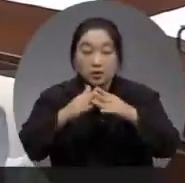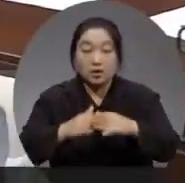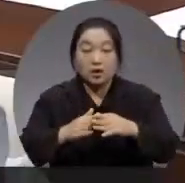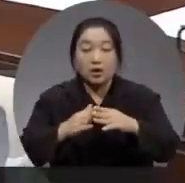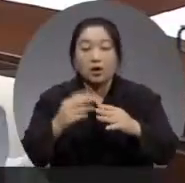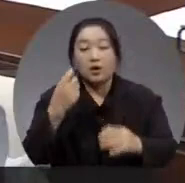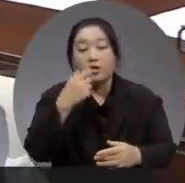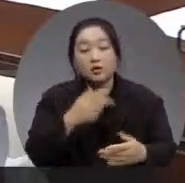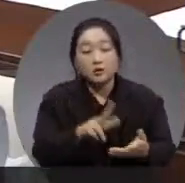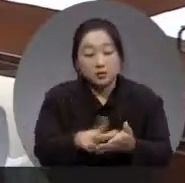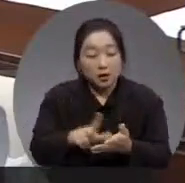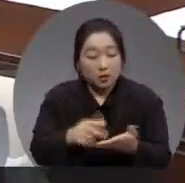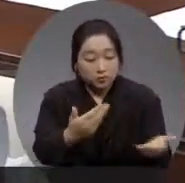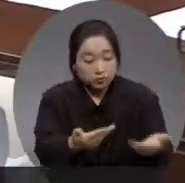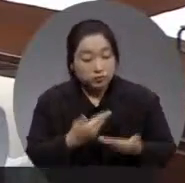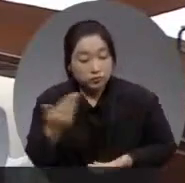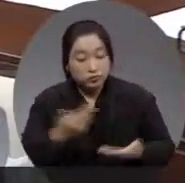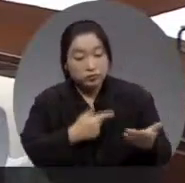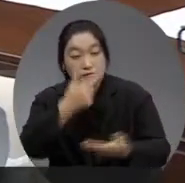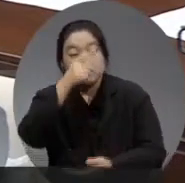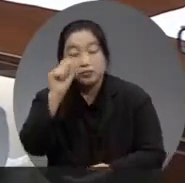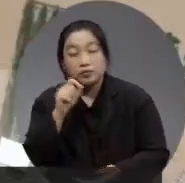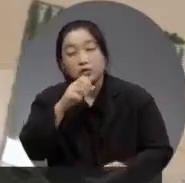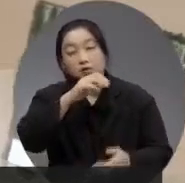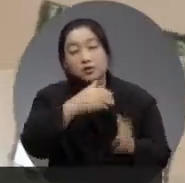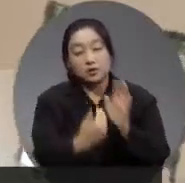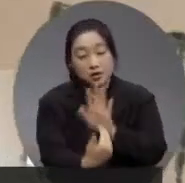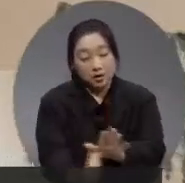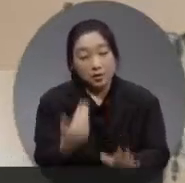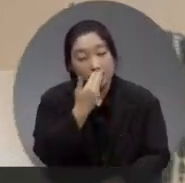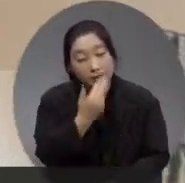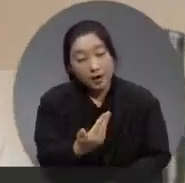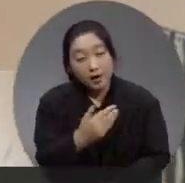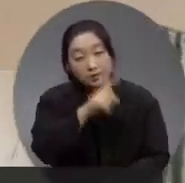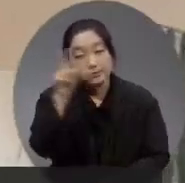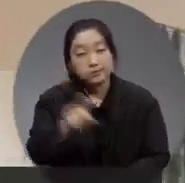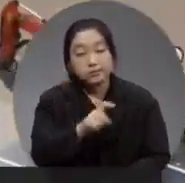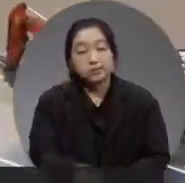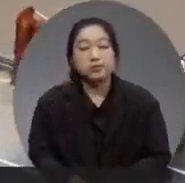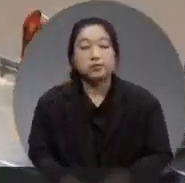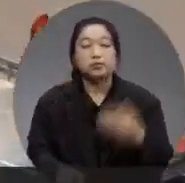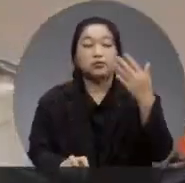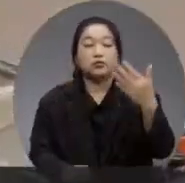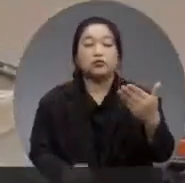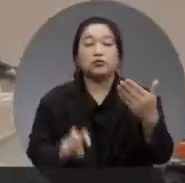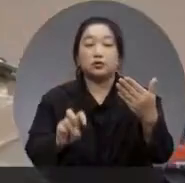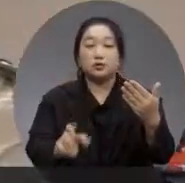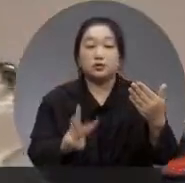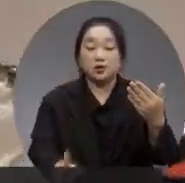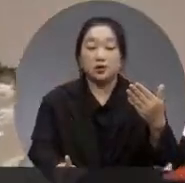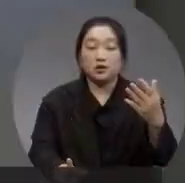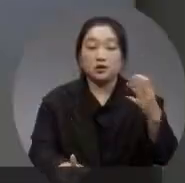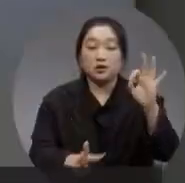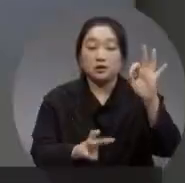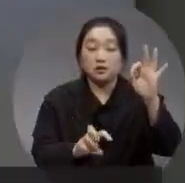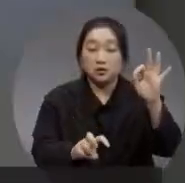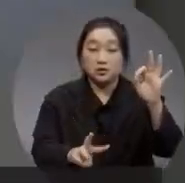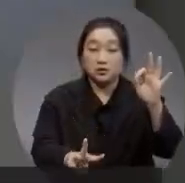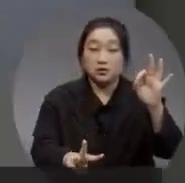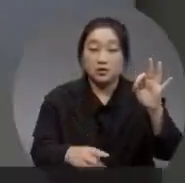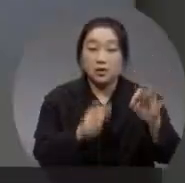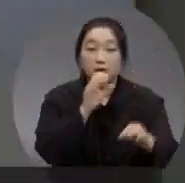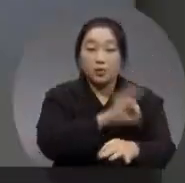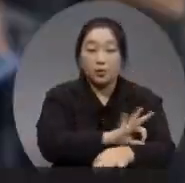부족한 상태에서 예방이 얼마나 가능할지는 미지수입니다 오는 23일이면 오송 지하차도 참사가 벌어진지 100일이